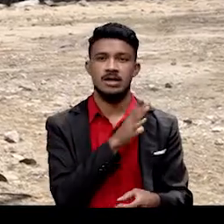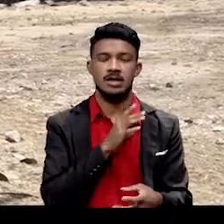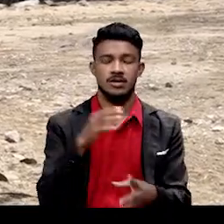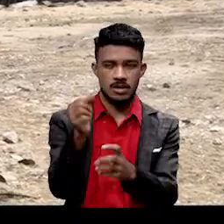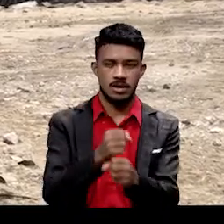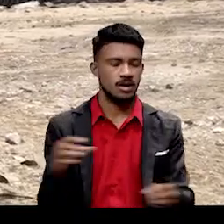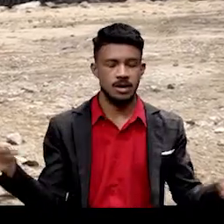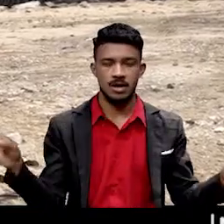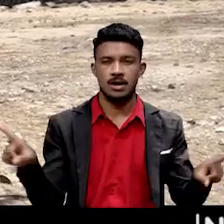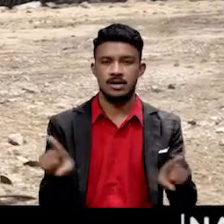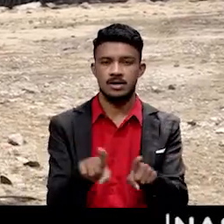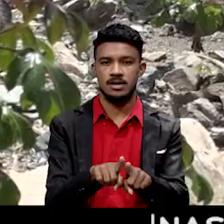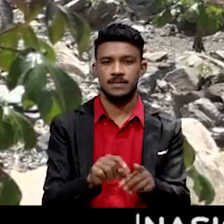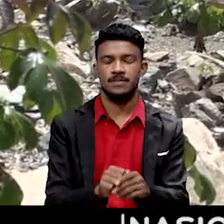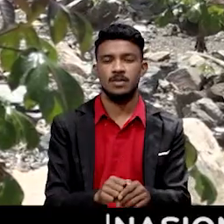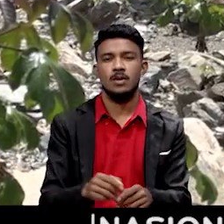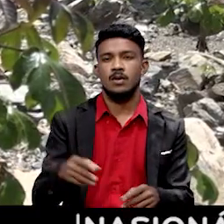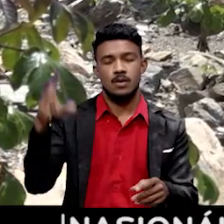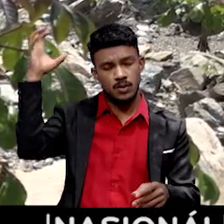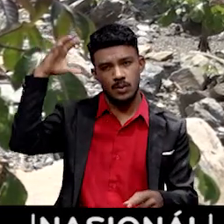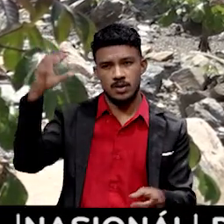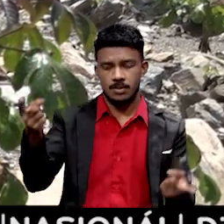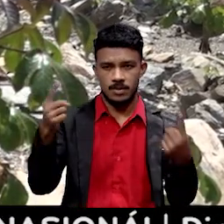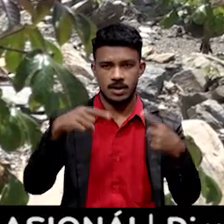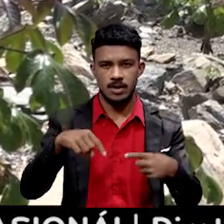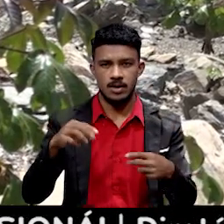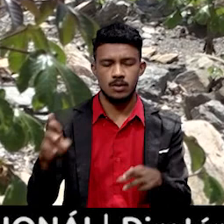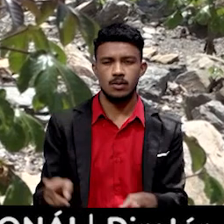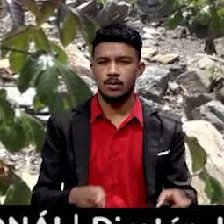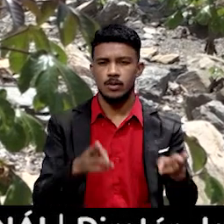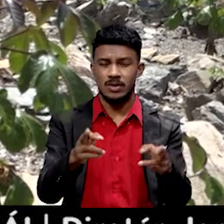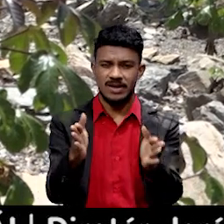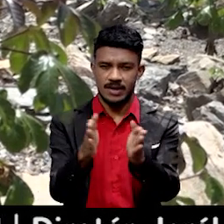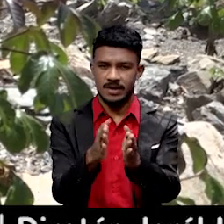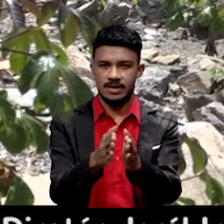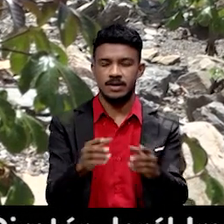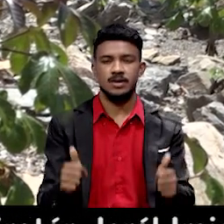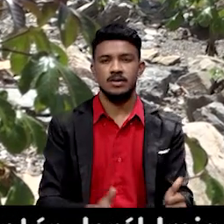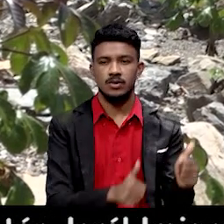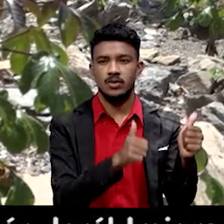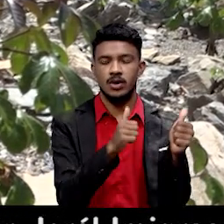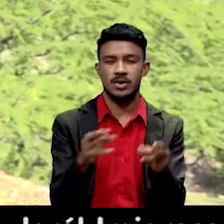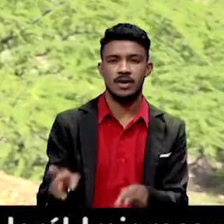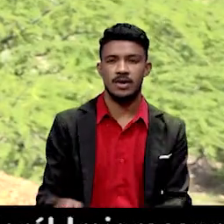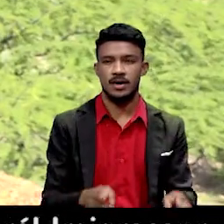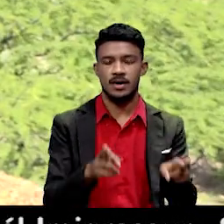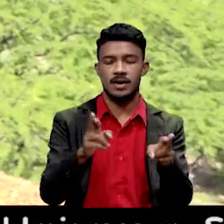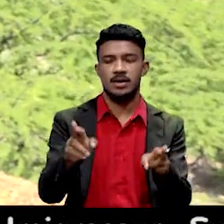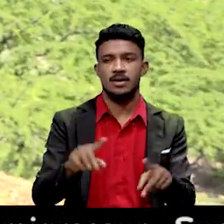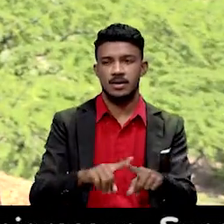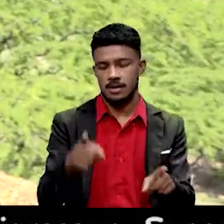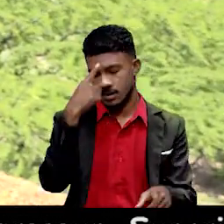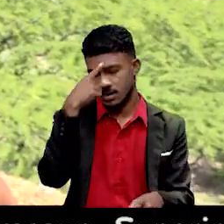layan seneida udan mai mes motor ne lauki deit tuirne dalan deit lain seneida tamba